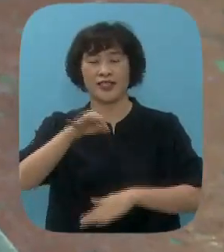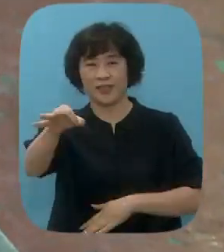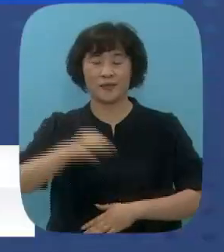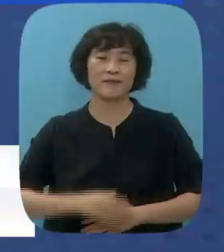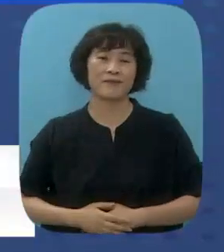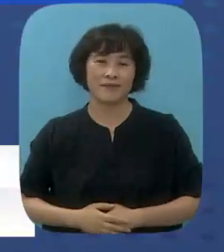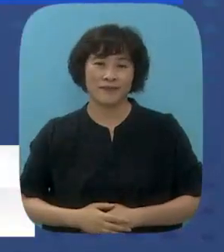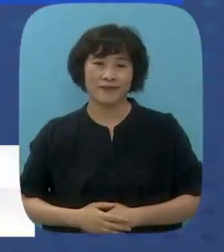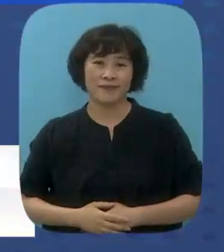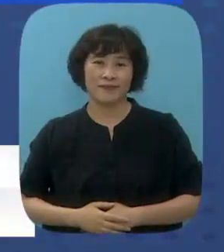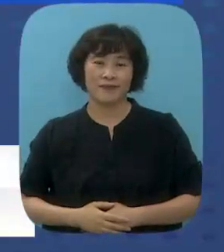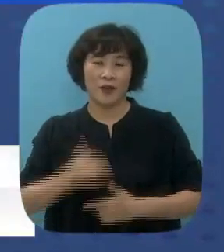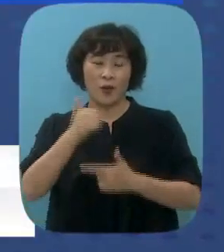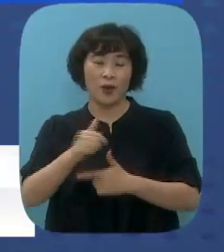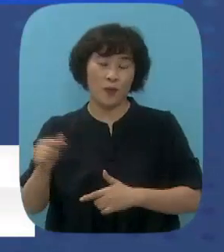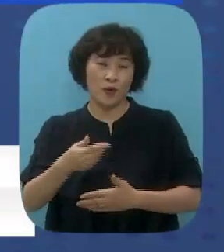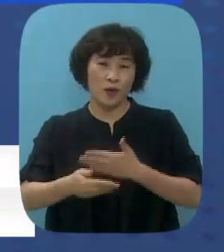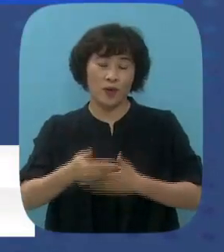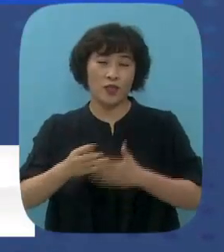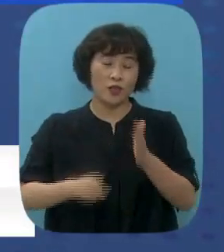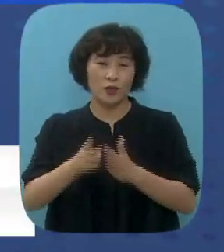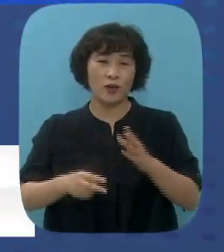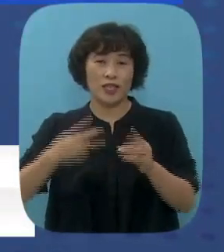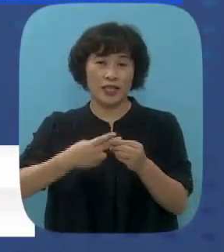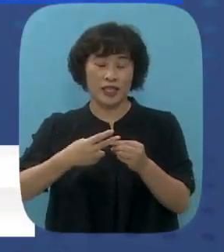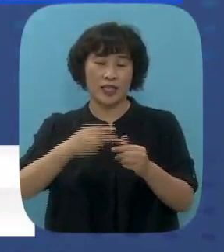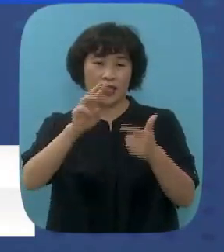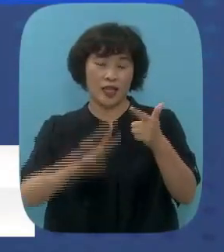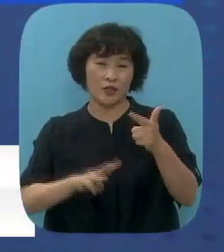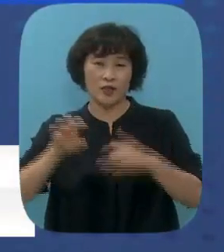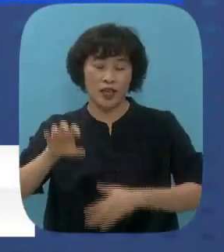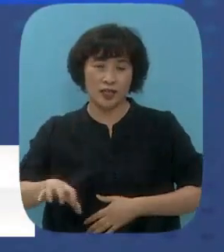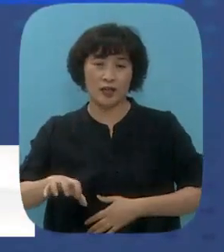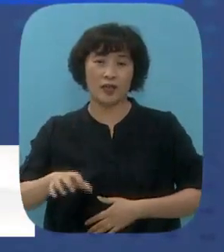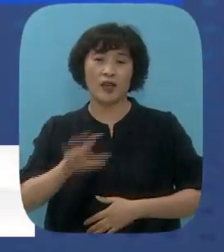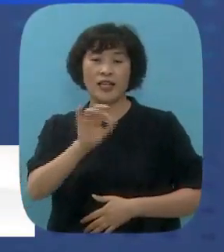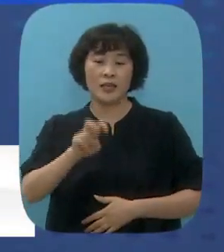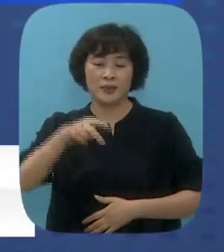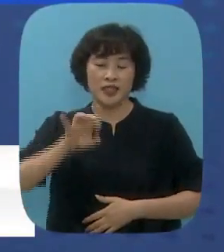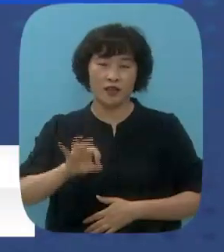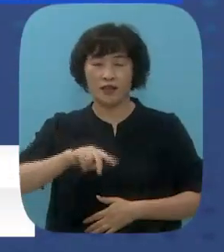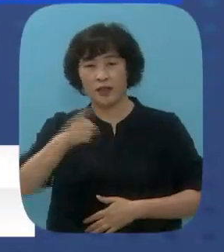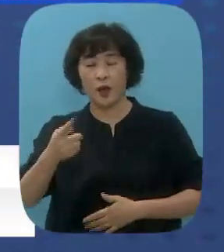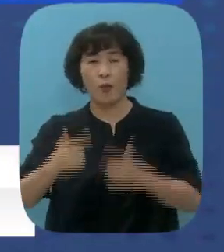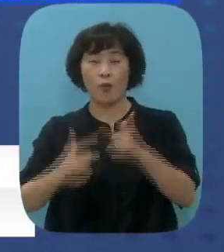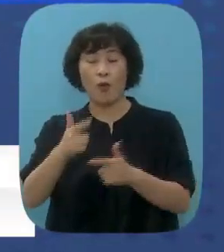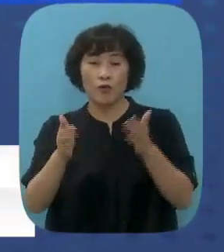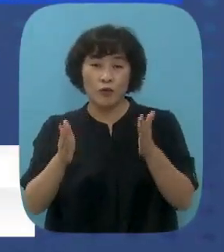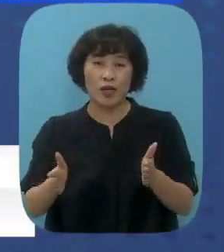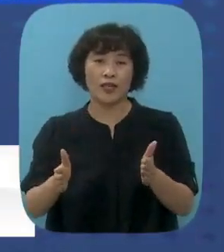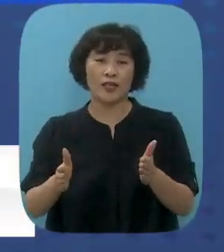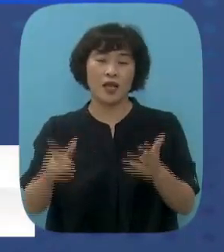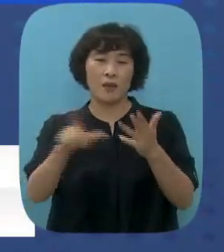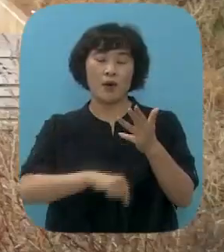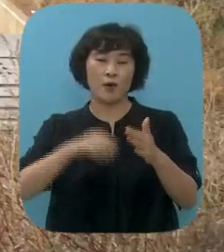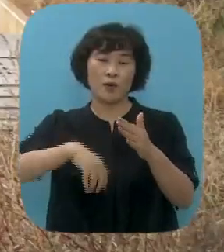지원합니다. 호남 고속철도 2단계 사업인 나주에서 임성 목포 구간 건설공사가 이번 달에